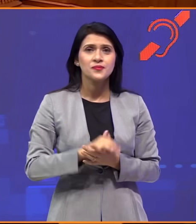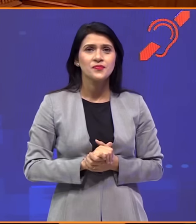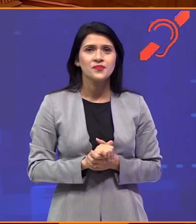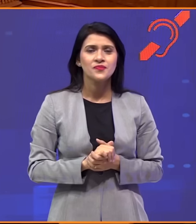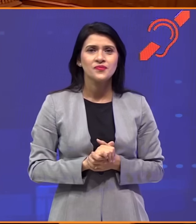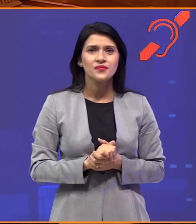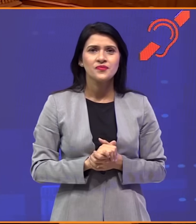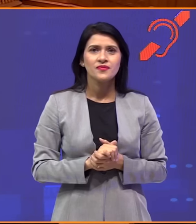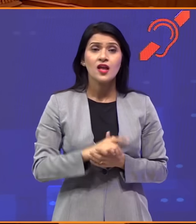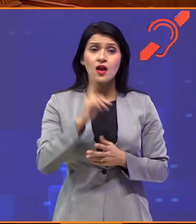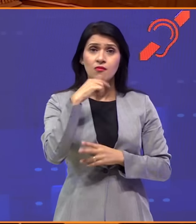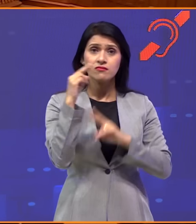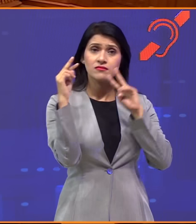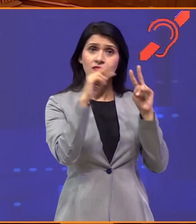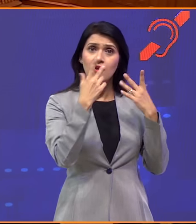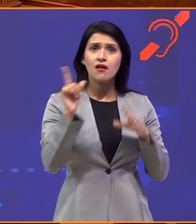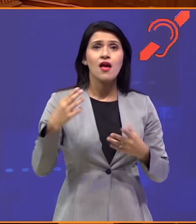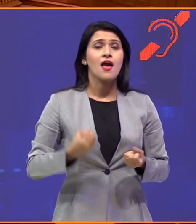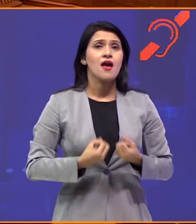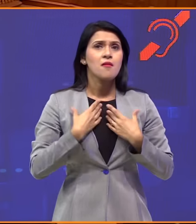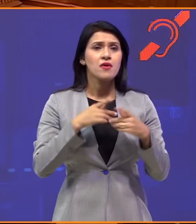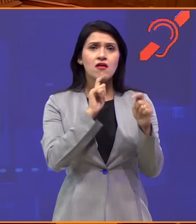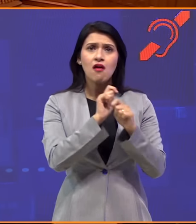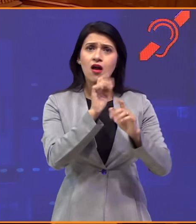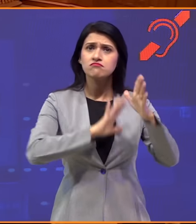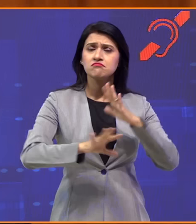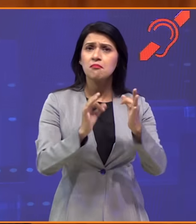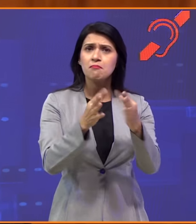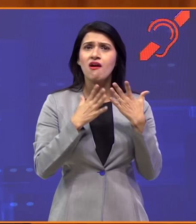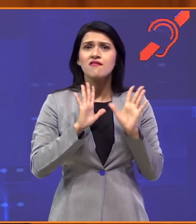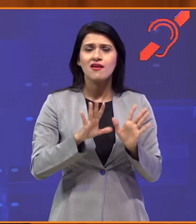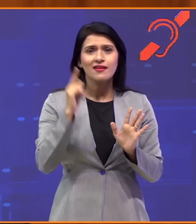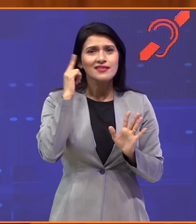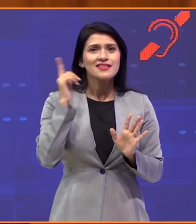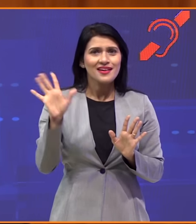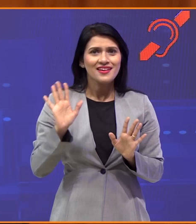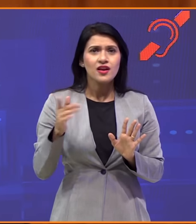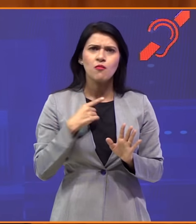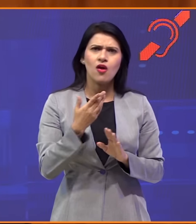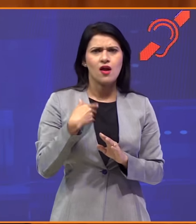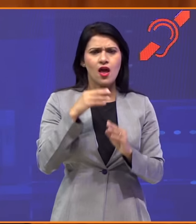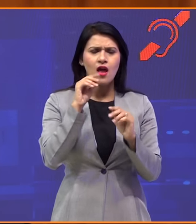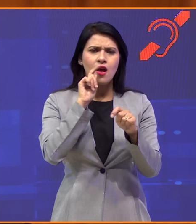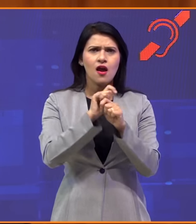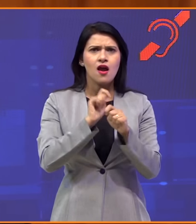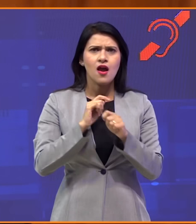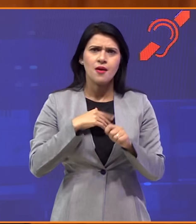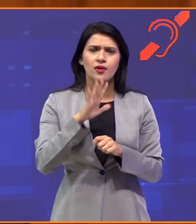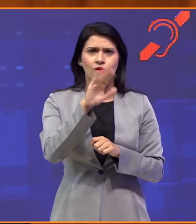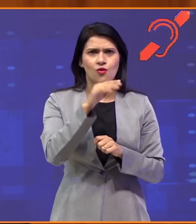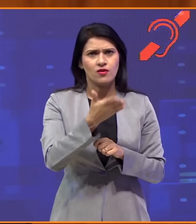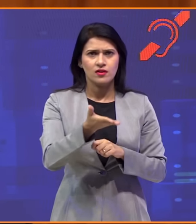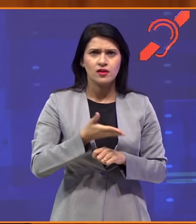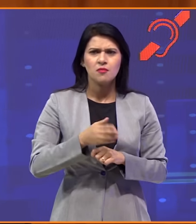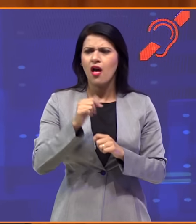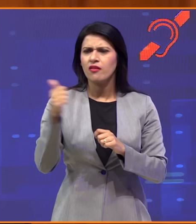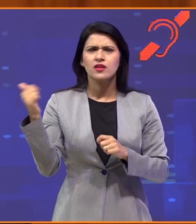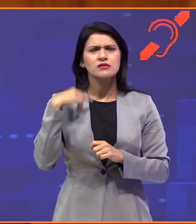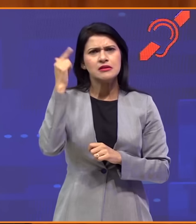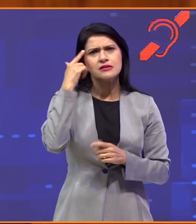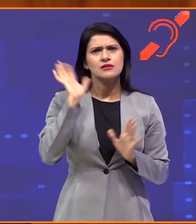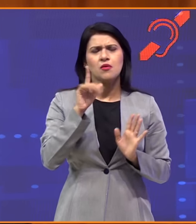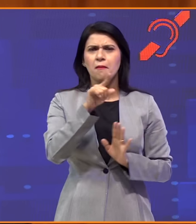और पिंजर देखने के बाद वो इतने खुश हुए थे मेरे मेरे काम से कि उन्होंने कहा कि मेरे पास यह रोल है और मैं तेरे अलावा मैं किसी को